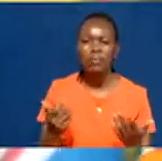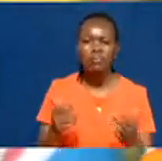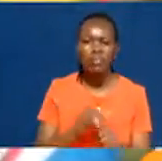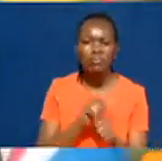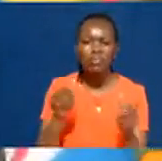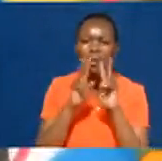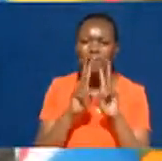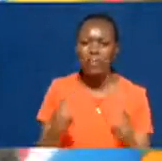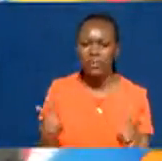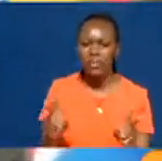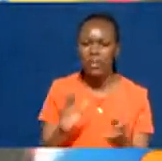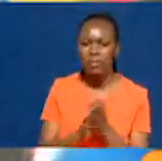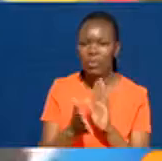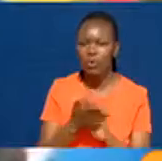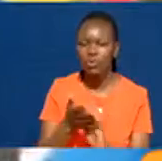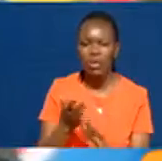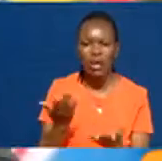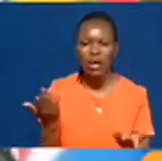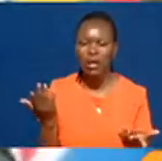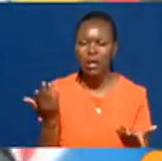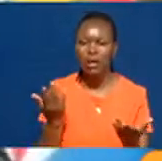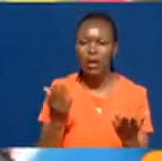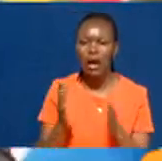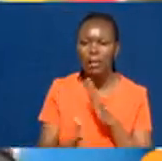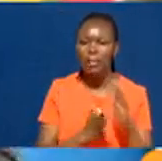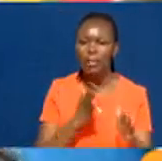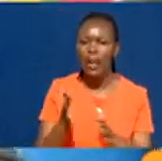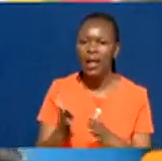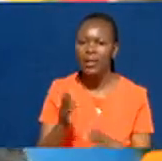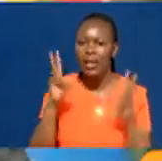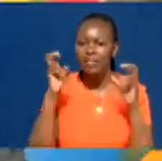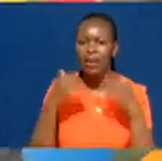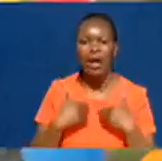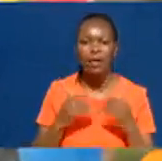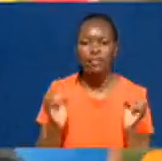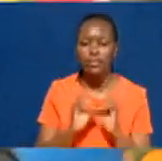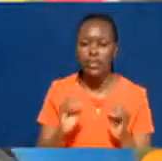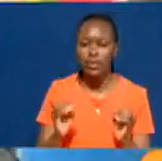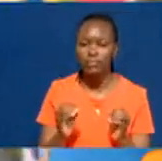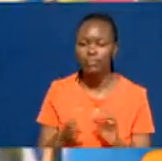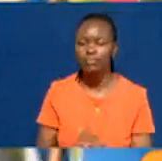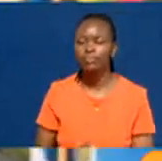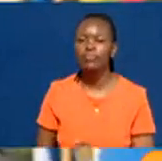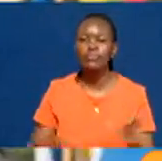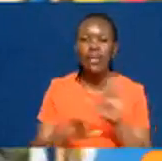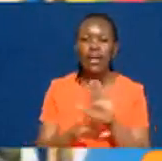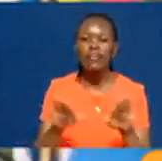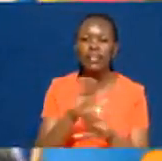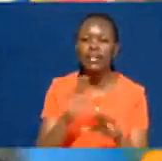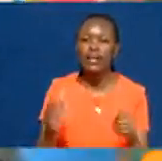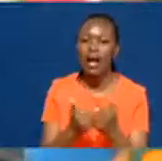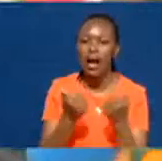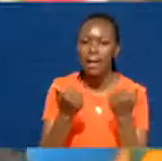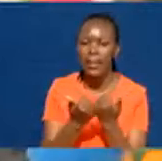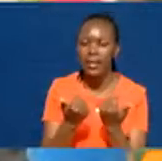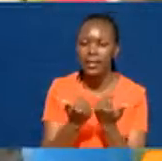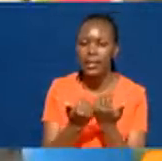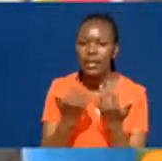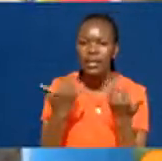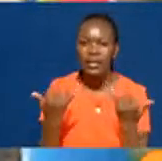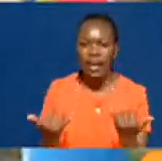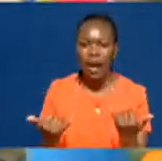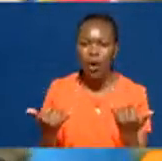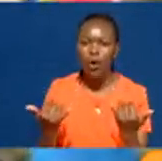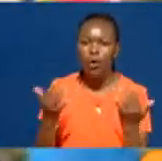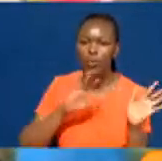kwamba kutatokea na jambo lolote. Yale ambayo yamefanyika, Waswahili wanasema